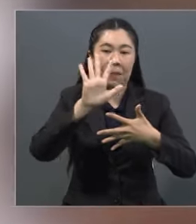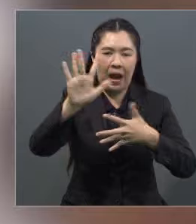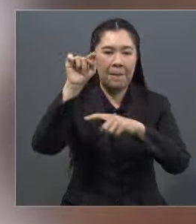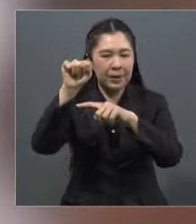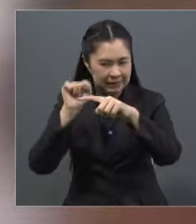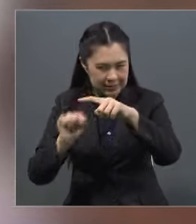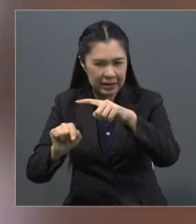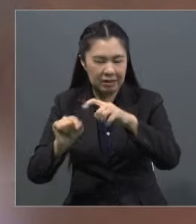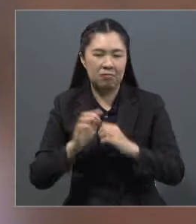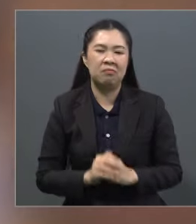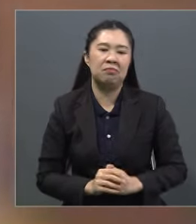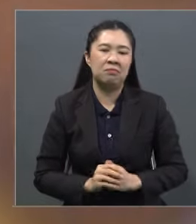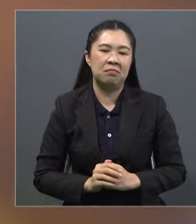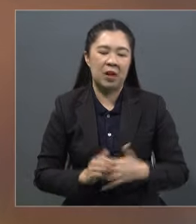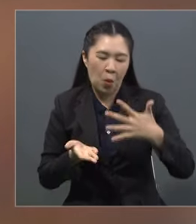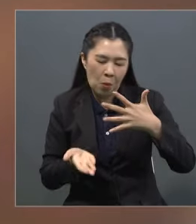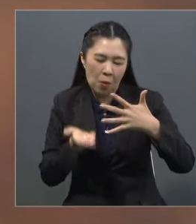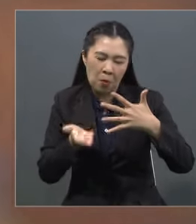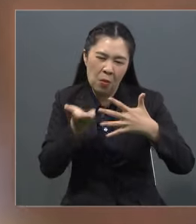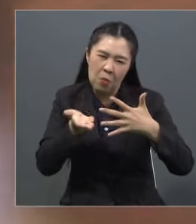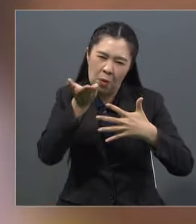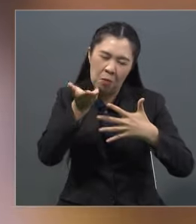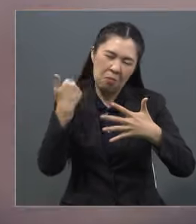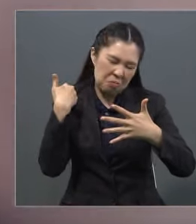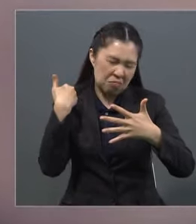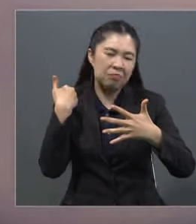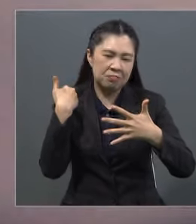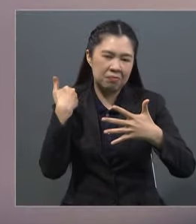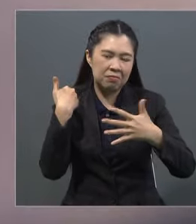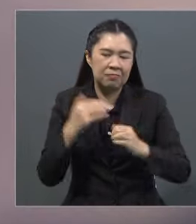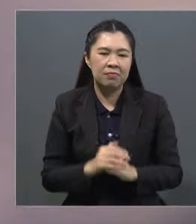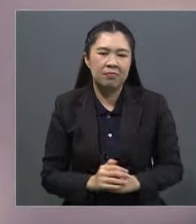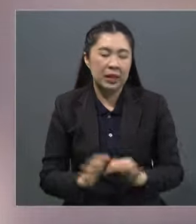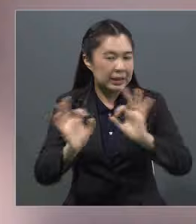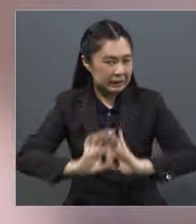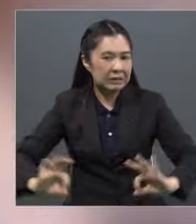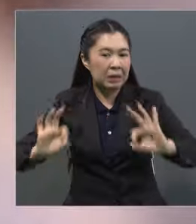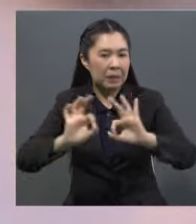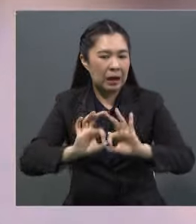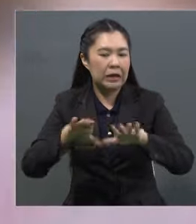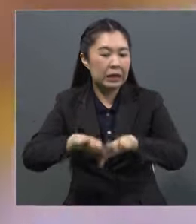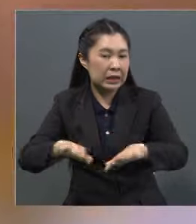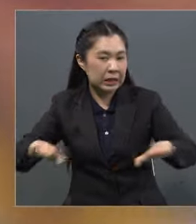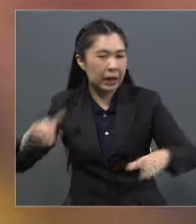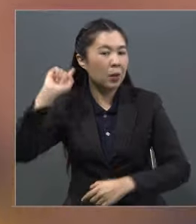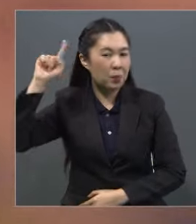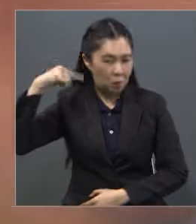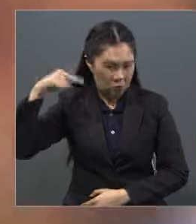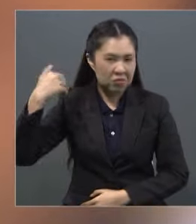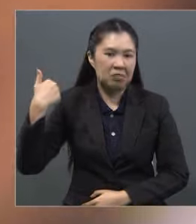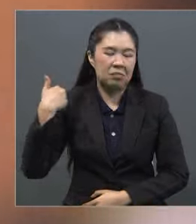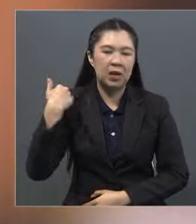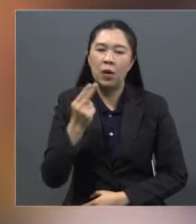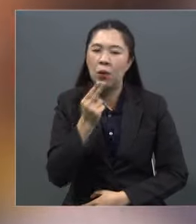15% นั่นกันมันเป็นการเพิ่มขึ้นอย่างก้าวกระโดดแล้วก็พบว่าสิ่งที่สำคัญนะเด็กผู้หญิงค่ะมีอัตรา